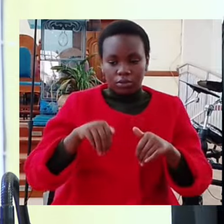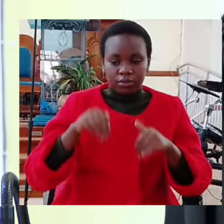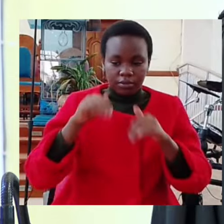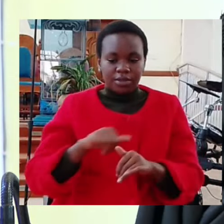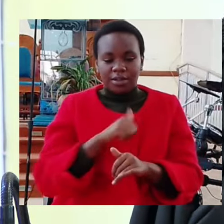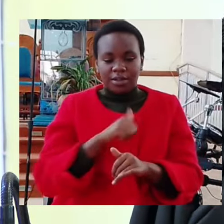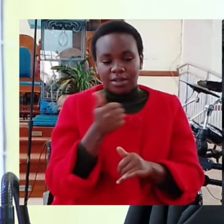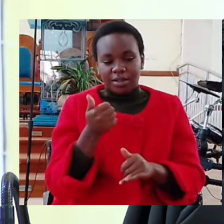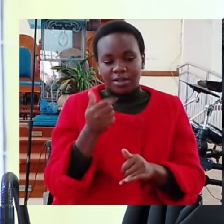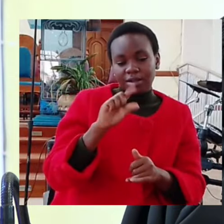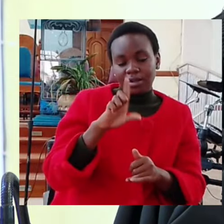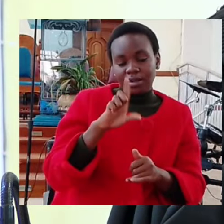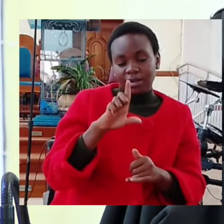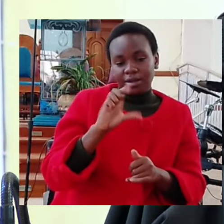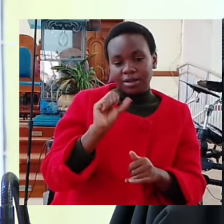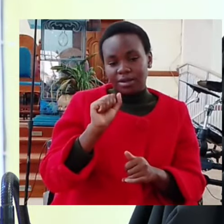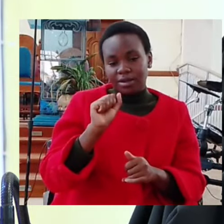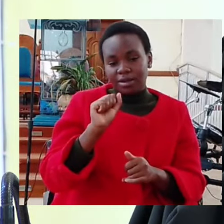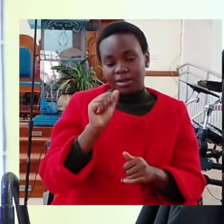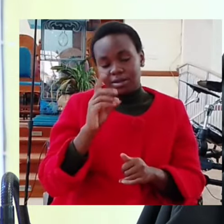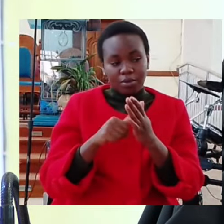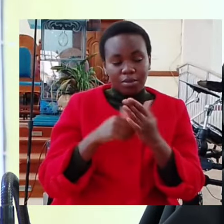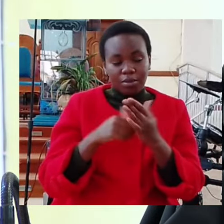wana dhena.